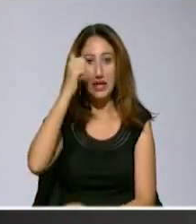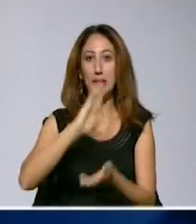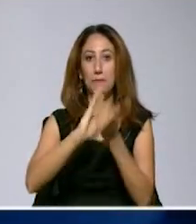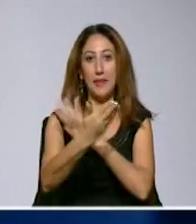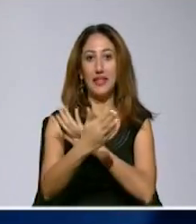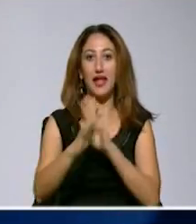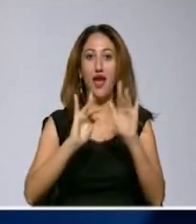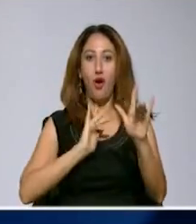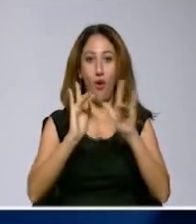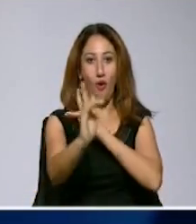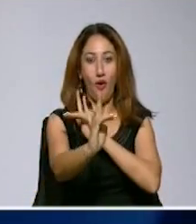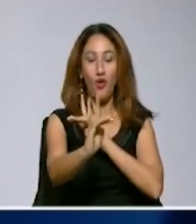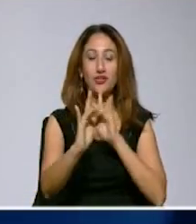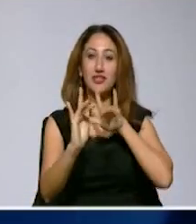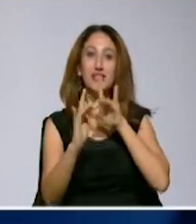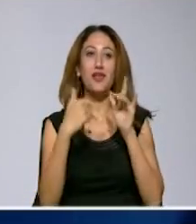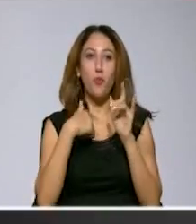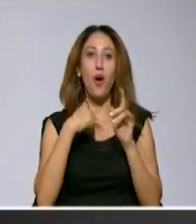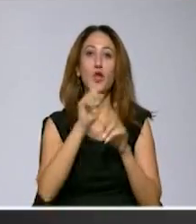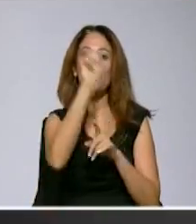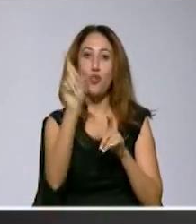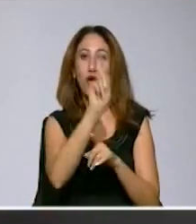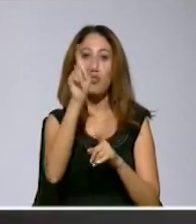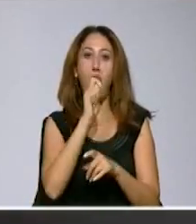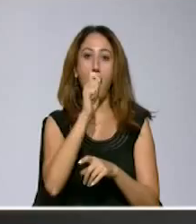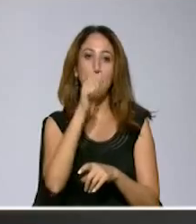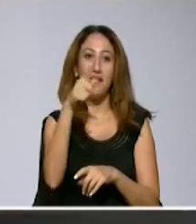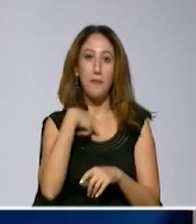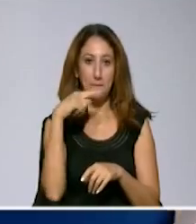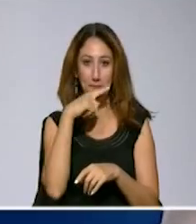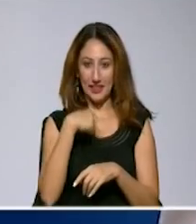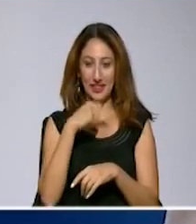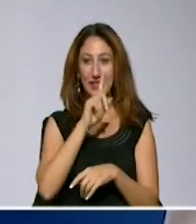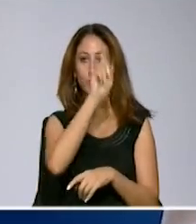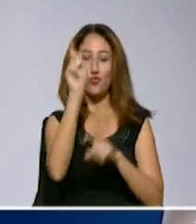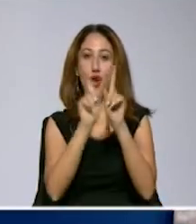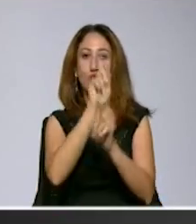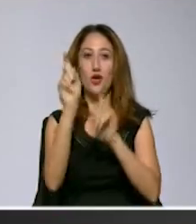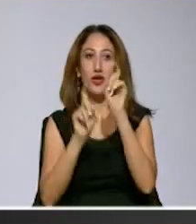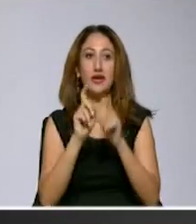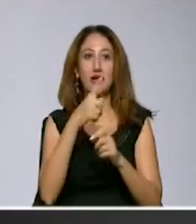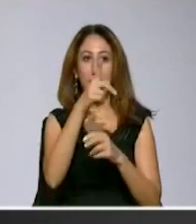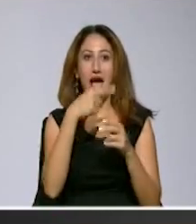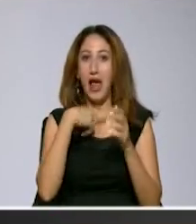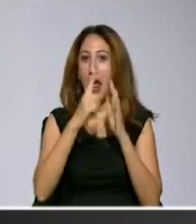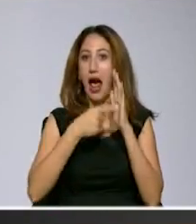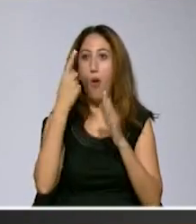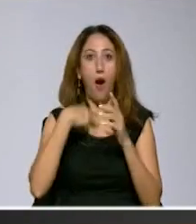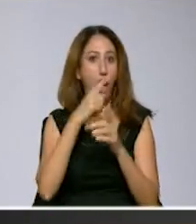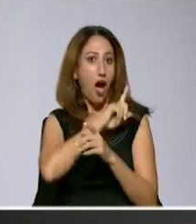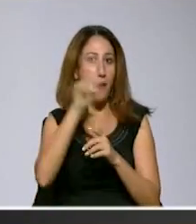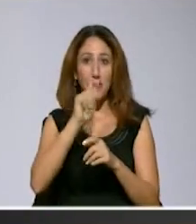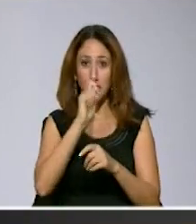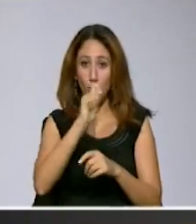كل الاسئله وهقعد اسالك بقى. حددي امتى وانا موافق. واحد من الناس، واحد بصي من انا الناس. عمري ما عملتها. انا عايز الاعداد بتاعك